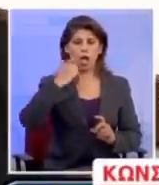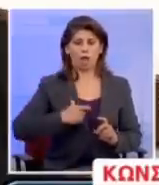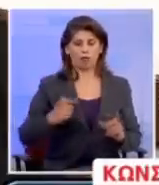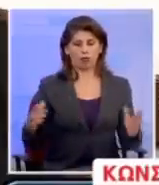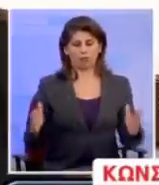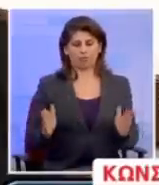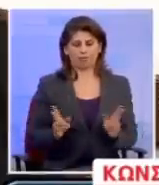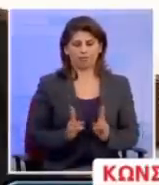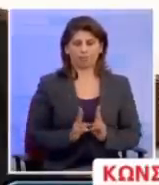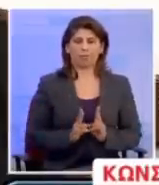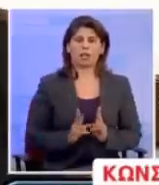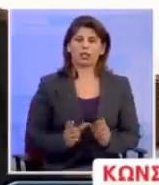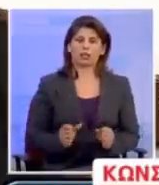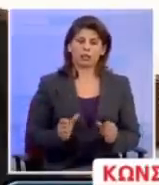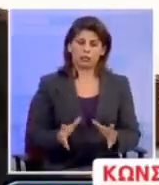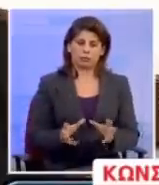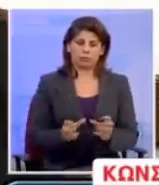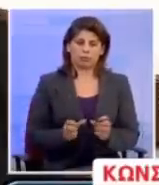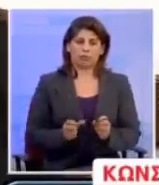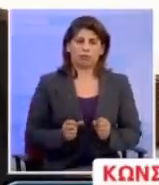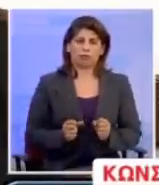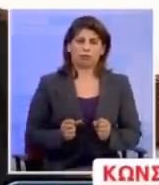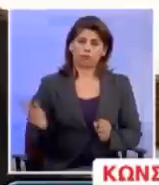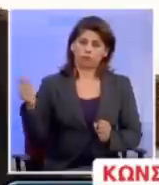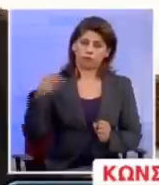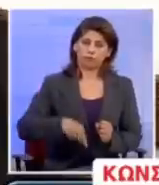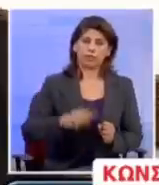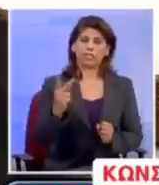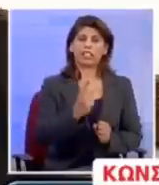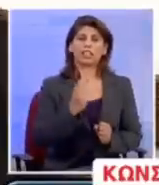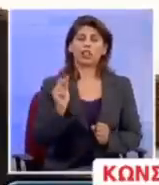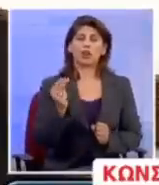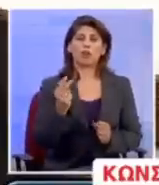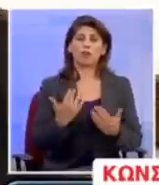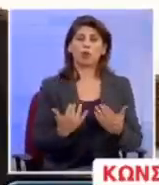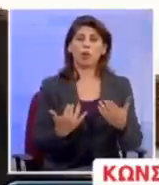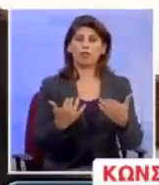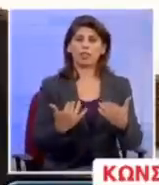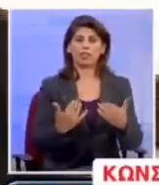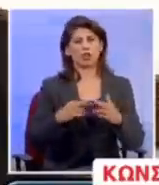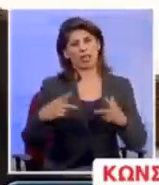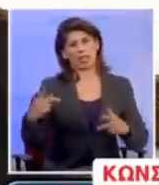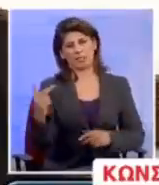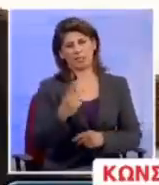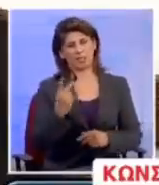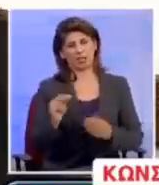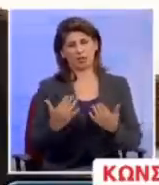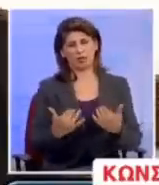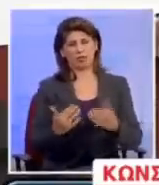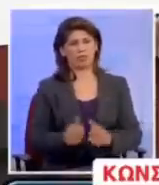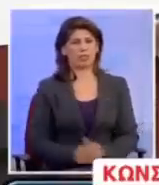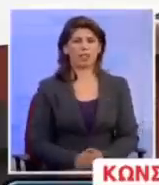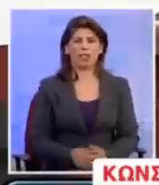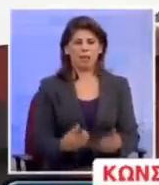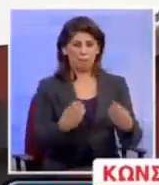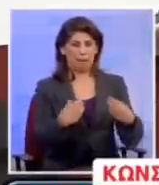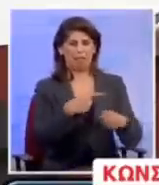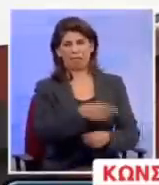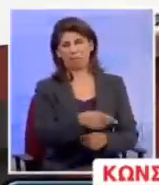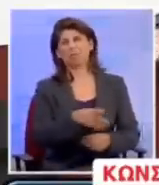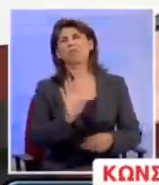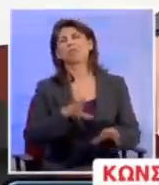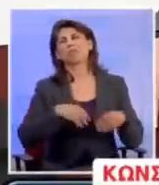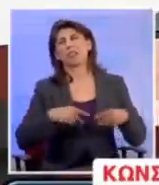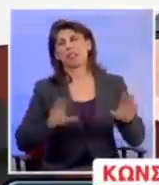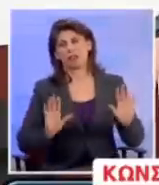και αυτοσυγκράτηση και να μετέρχεστε κοινοβουλευτικές εκφράσεις και όχι αντικοινοβουλευτικές. Δεν έχουμε μαθήματα τέτοια από σας, κυρία Πρόεδρε. Το δεύτερο που έχω